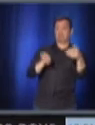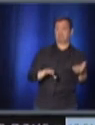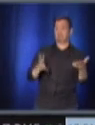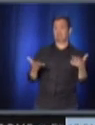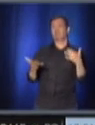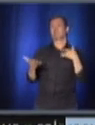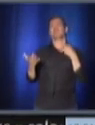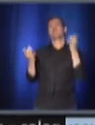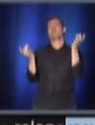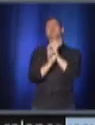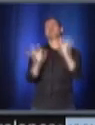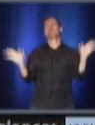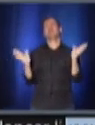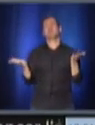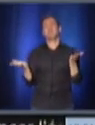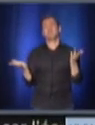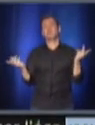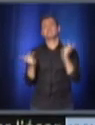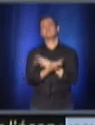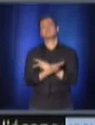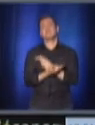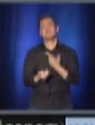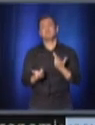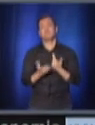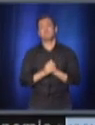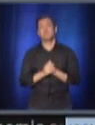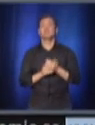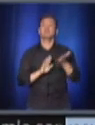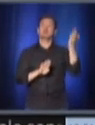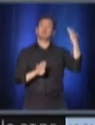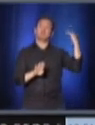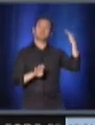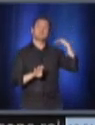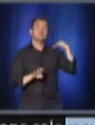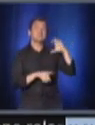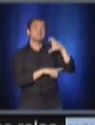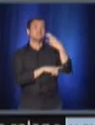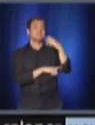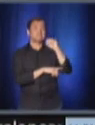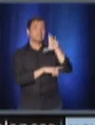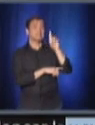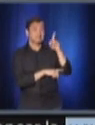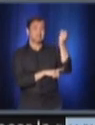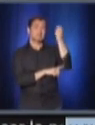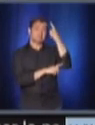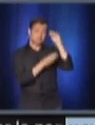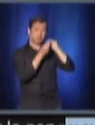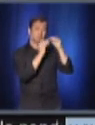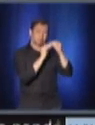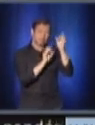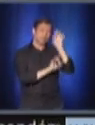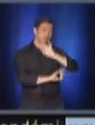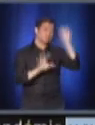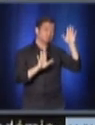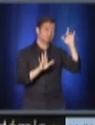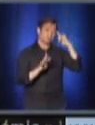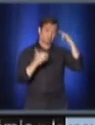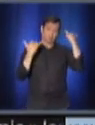Parce que nous avons vécu une crise incroyable dans les CHSLD, mais dans les communautés, on a très bien fait notre